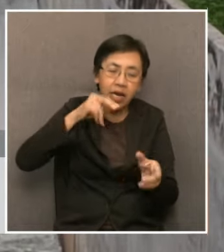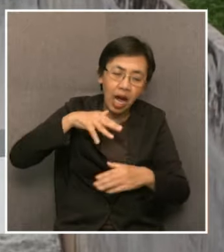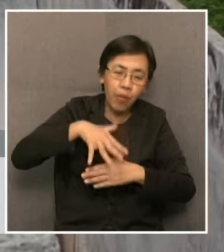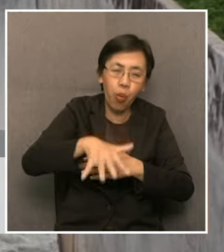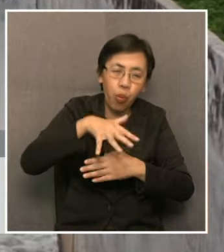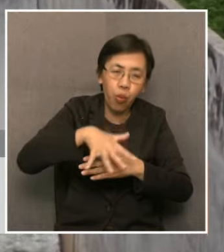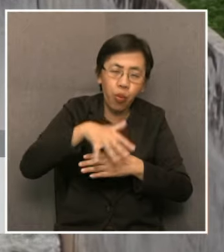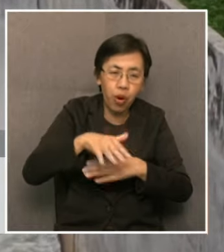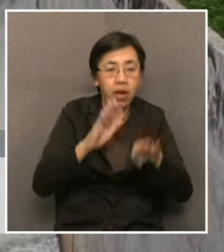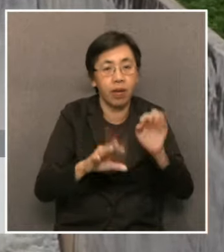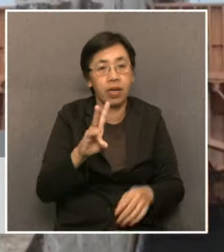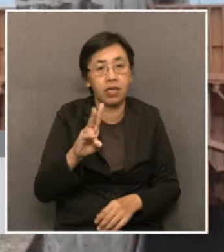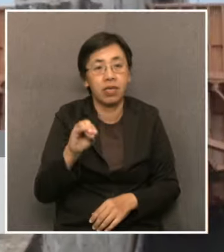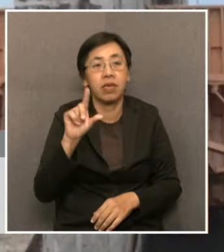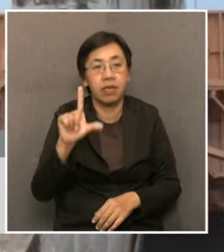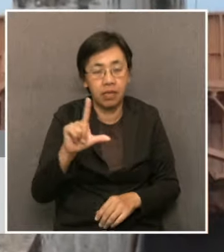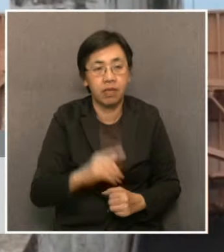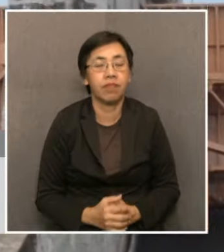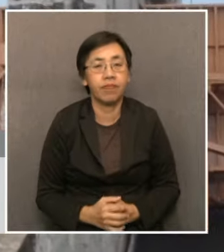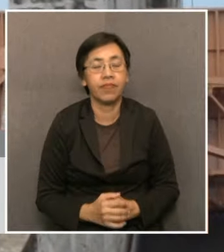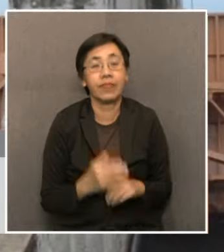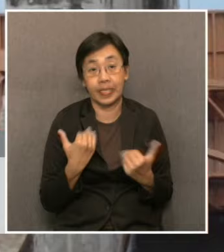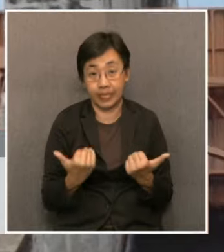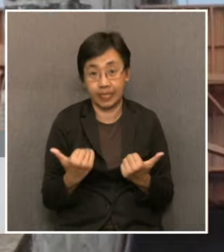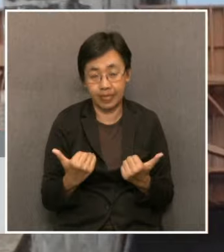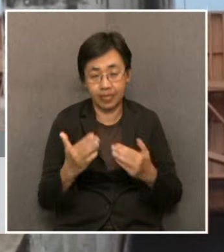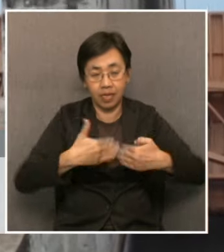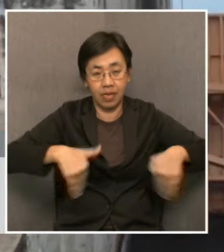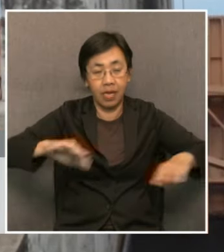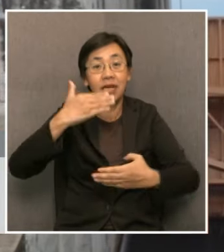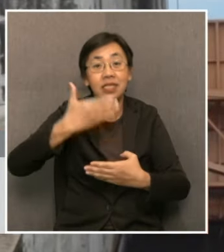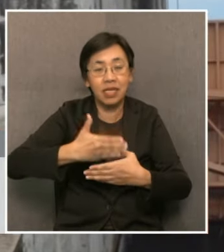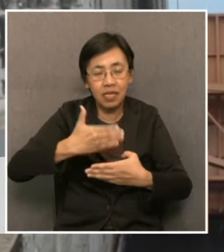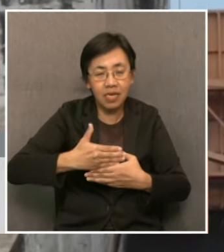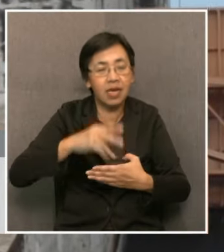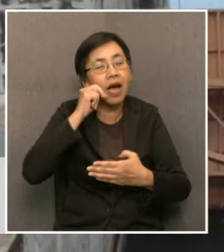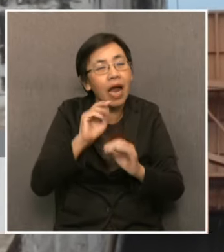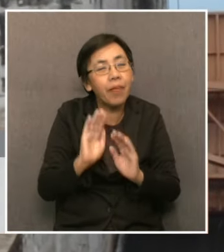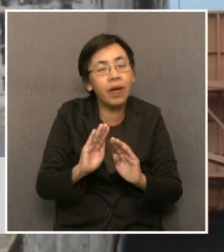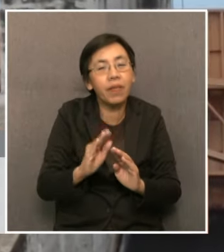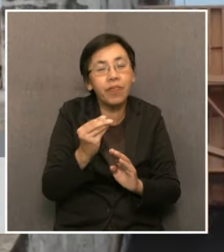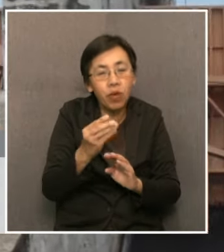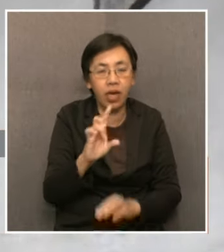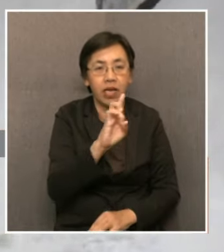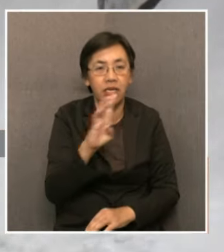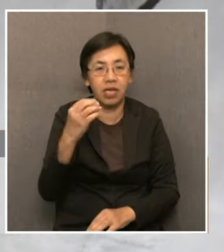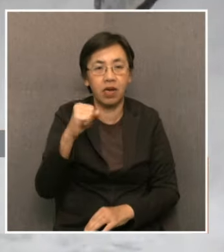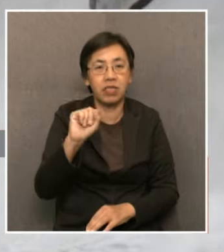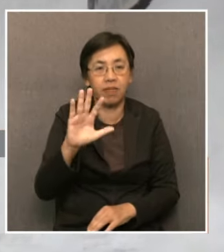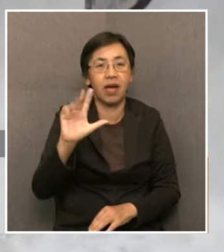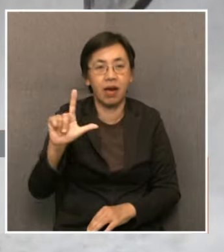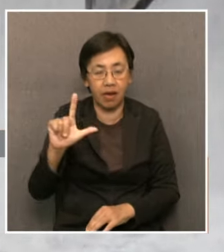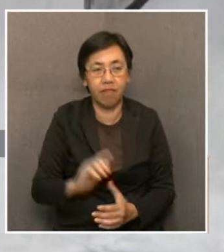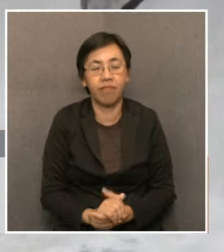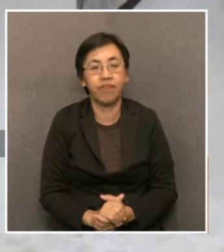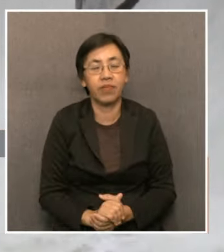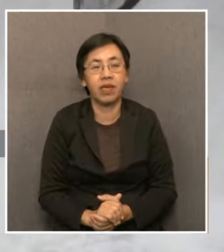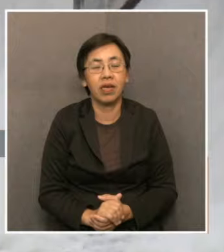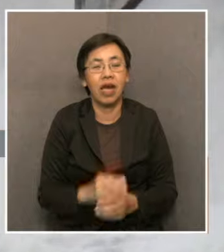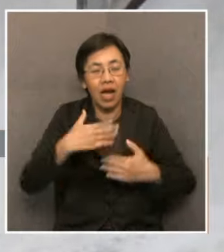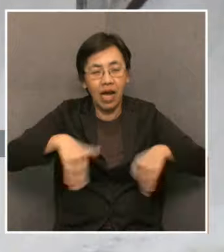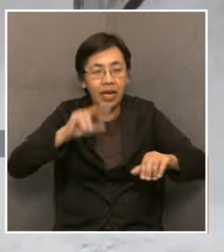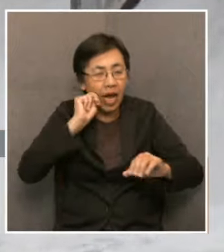กว่า70ล้านลูกบาศก์เมตรทำให้ปัจจุบันนี้เขื่อนลำปาวมีปริมาณน้ำอยู่ที่715ล้านลูกบาศก์เมตรจากความจุ